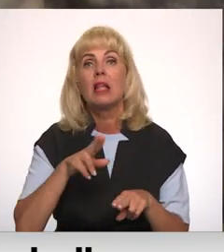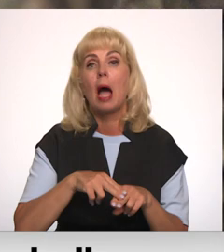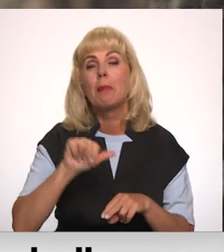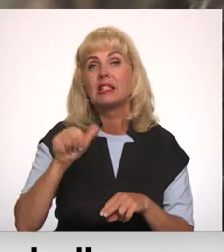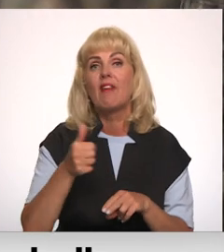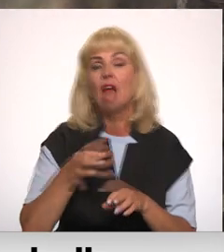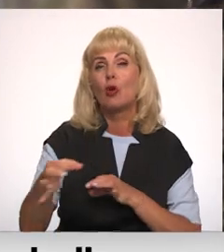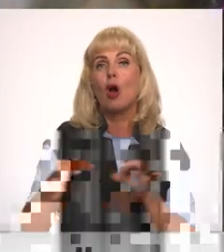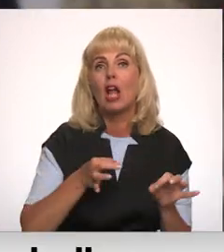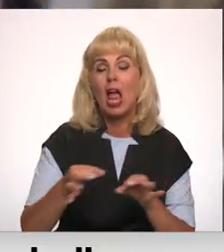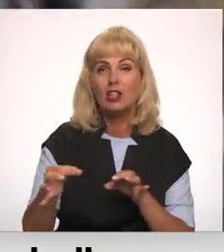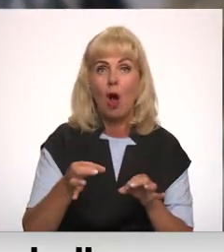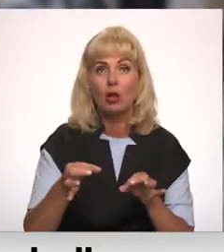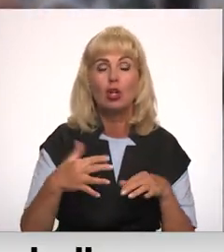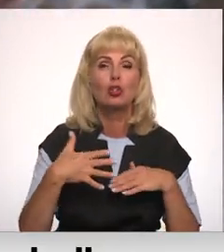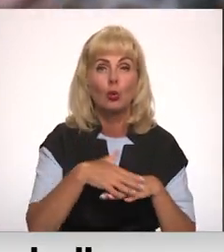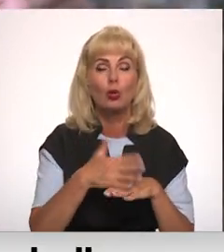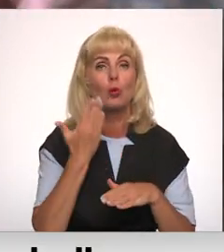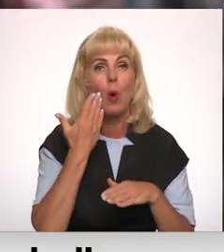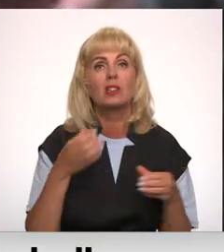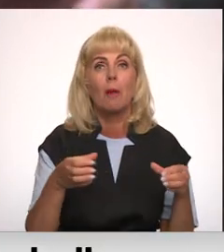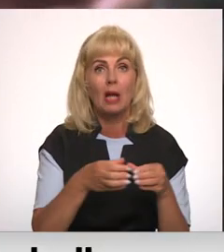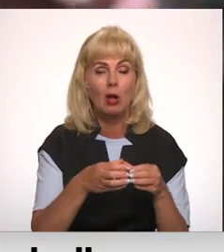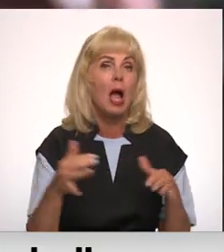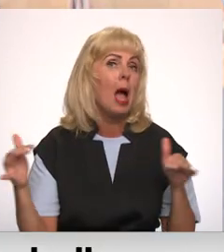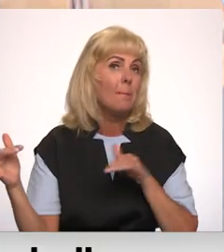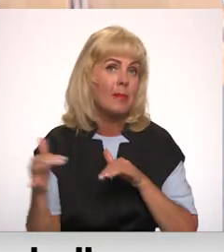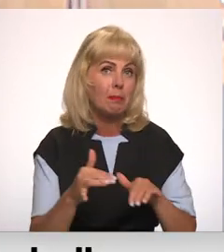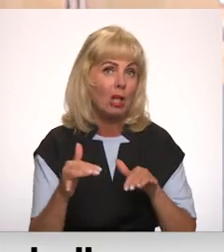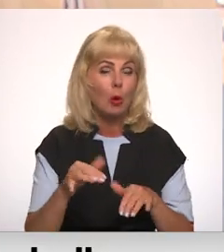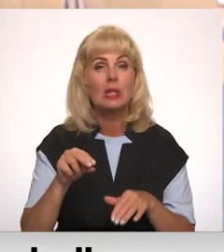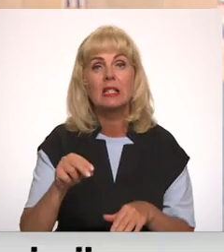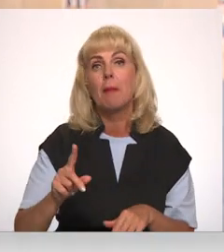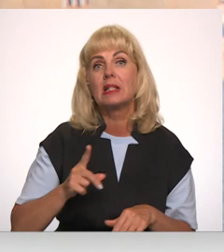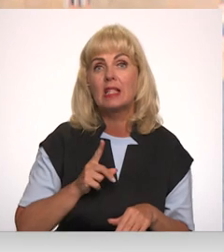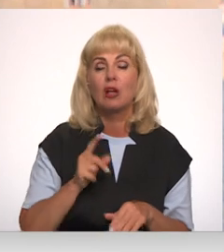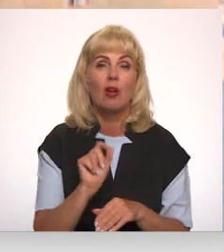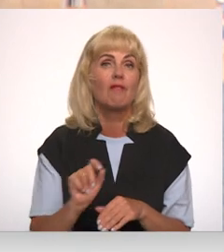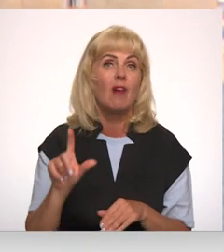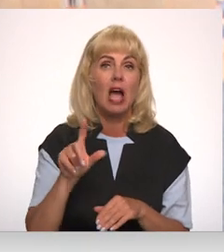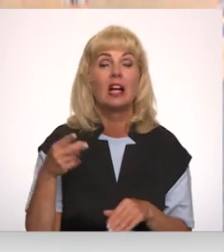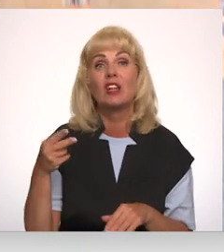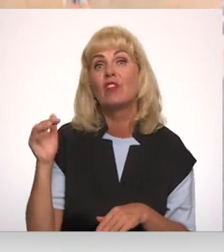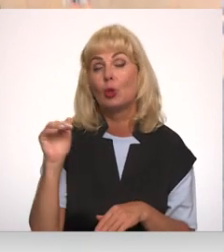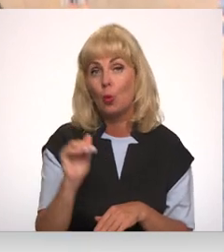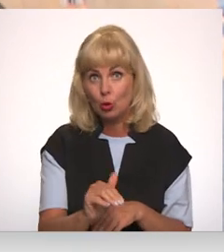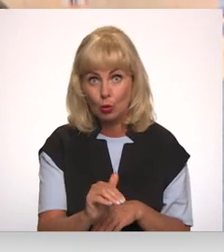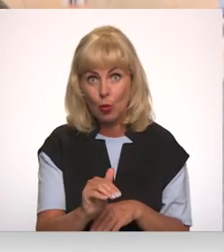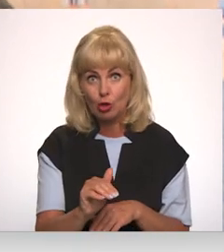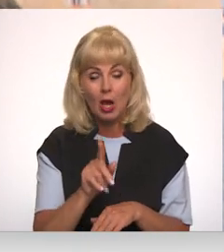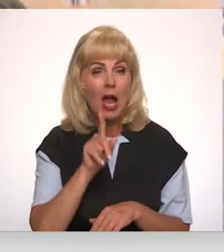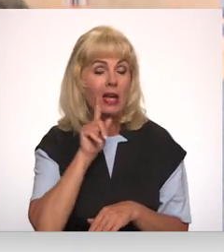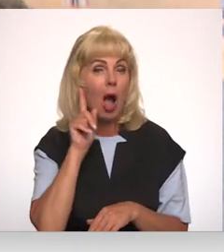struktūras, kuras nosauc par brigādēm. Pieplūdums spēku ir liels. Visā zemesardzē mums šobrīd jau ir vairāk kā 2000